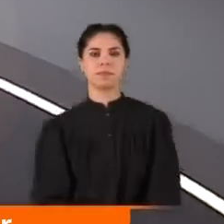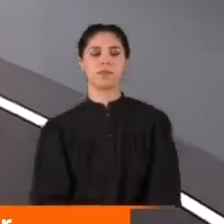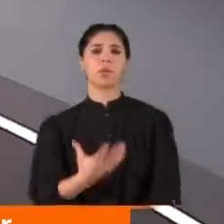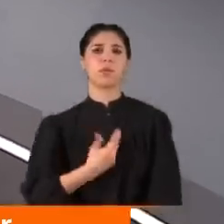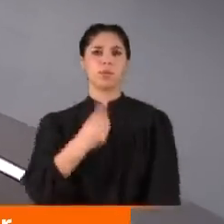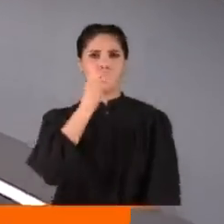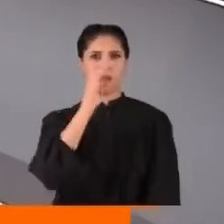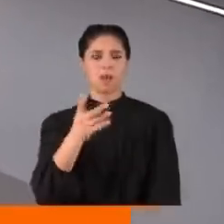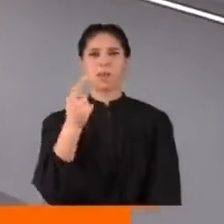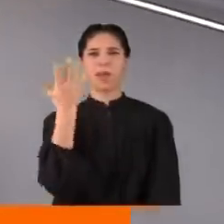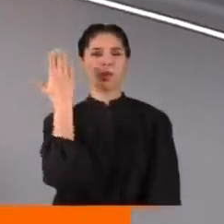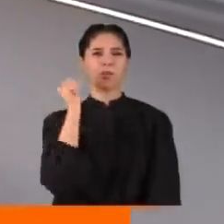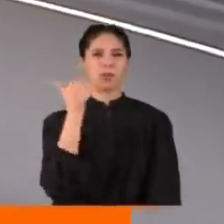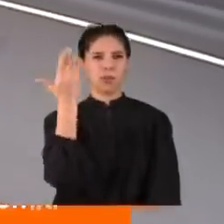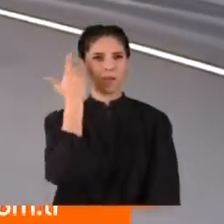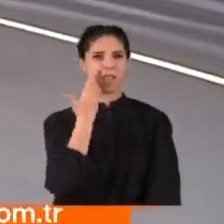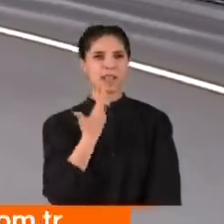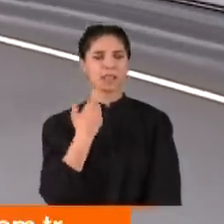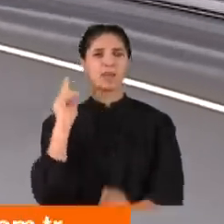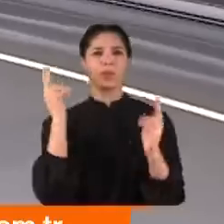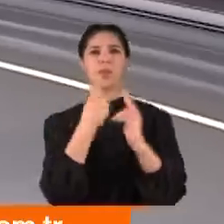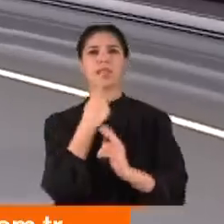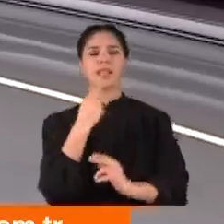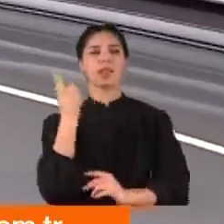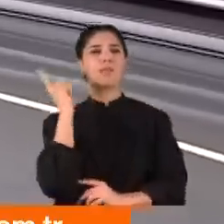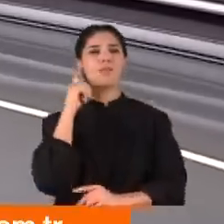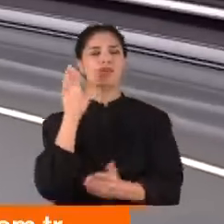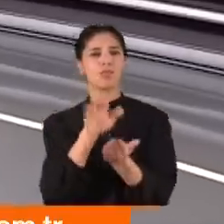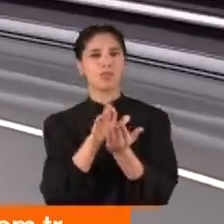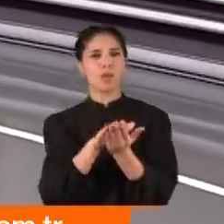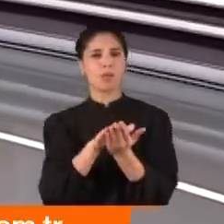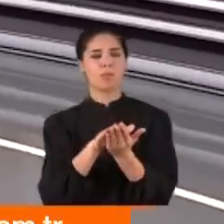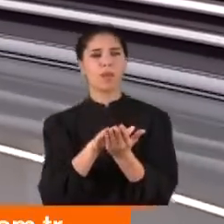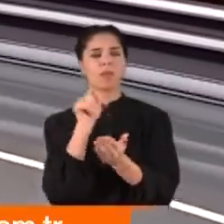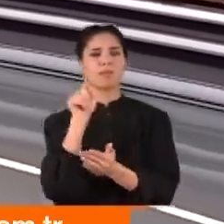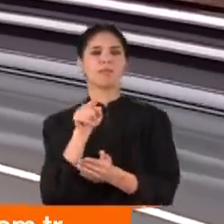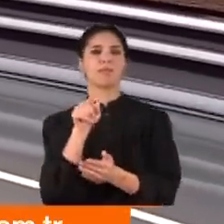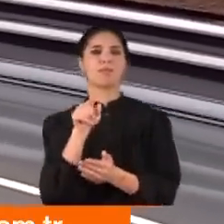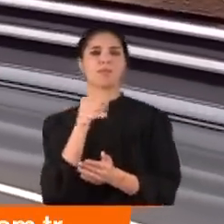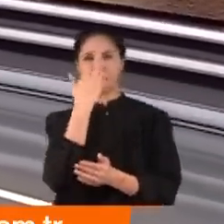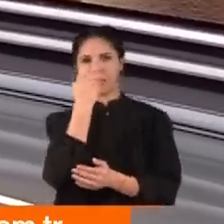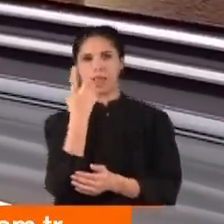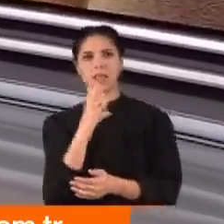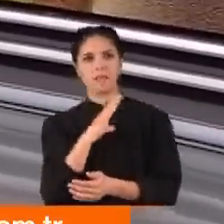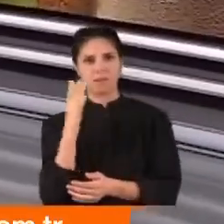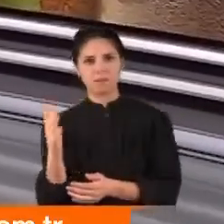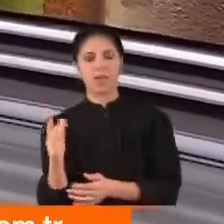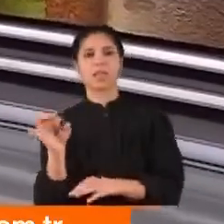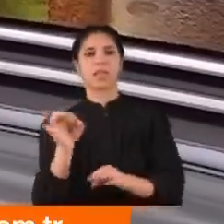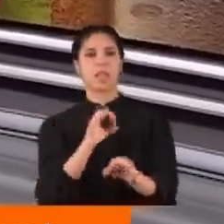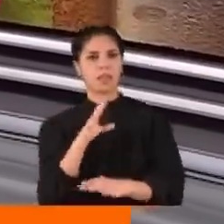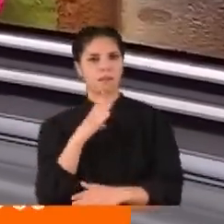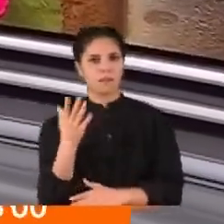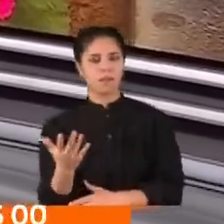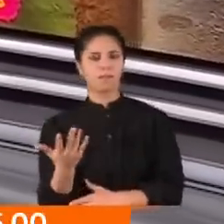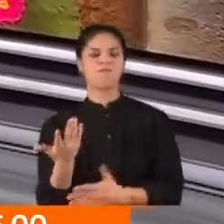Üzücü bir haber. Birkaç gün önce ekrana getirmiştik. Dünya tatlısı fenomen köpeği Hera'yı. Hera kanserdi. Kemoterapi